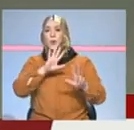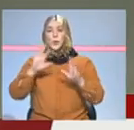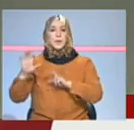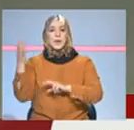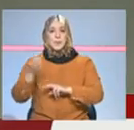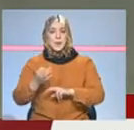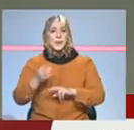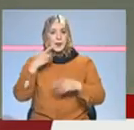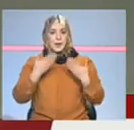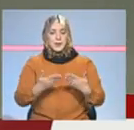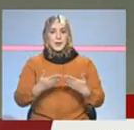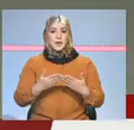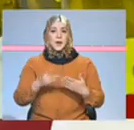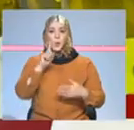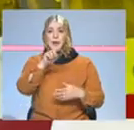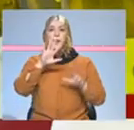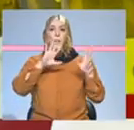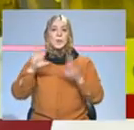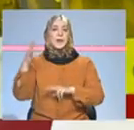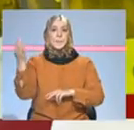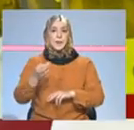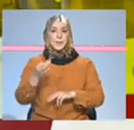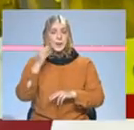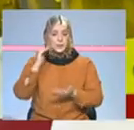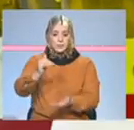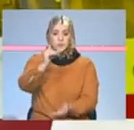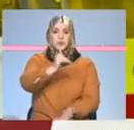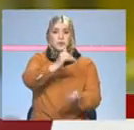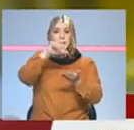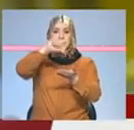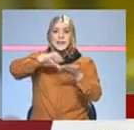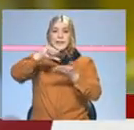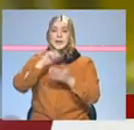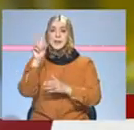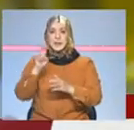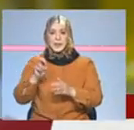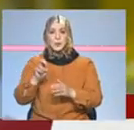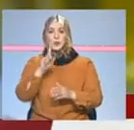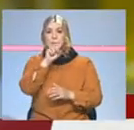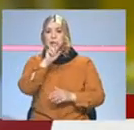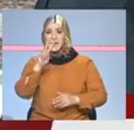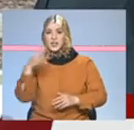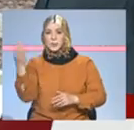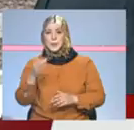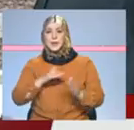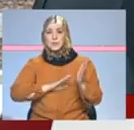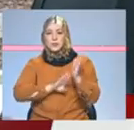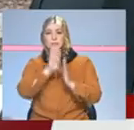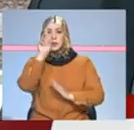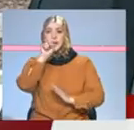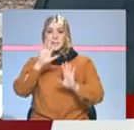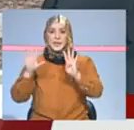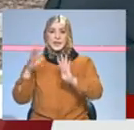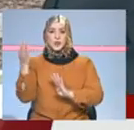السنة 2021 ولا 81%، معناها المعلب تعدى من 12% إلى حدود 19%.